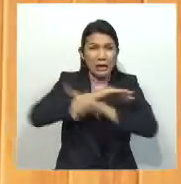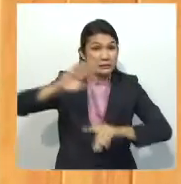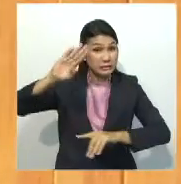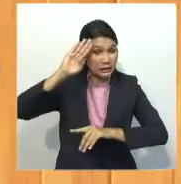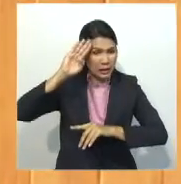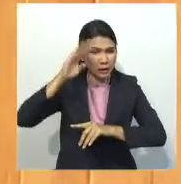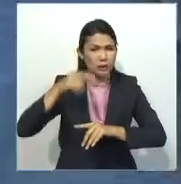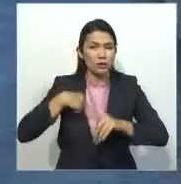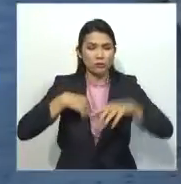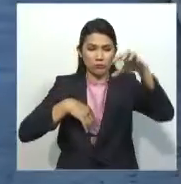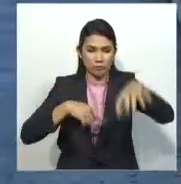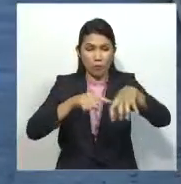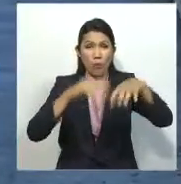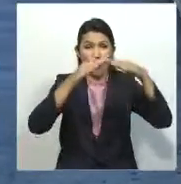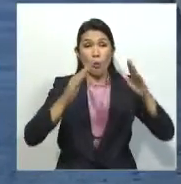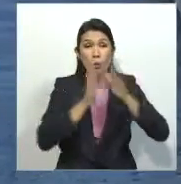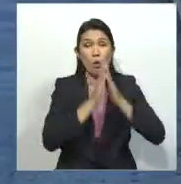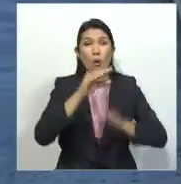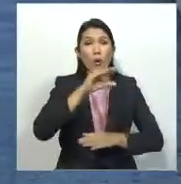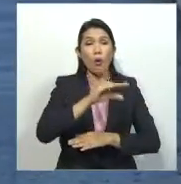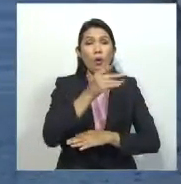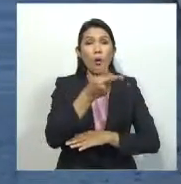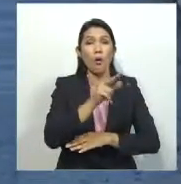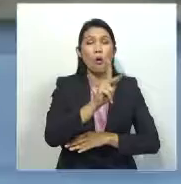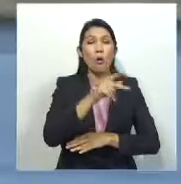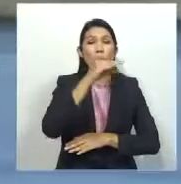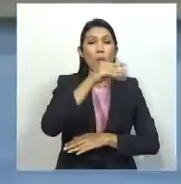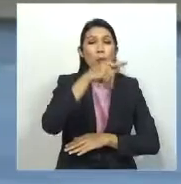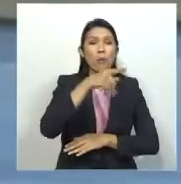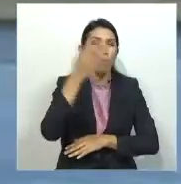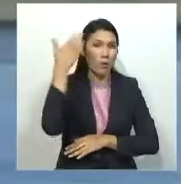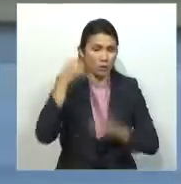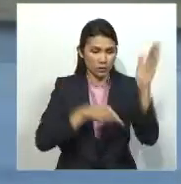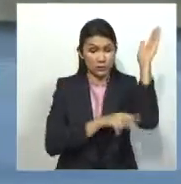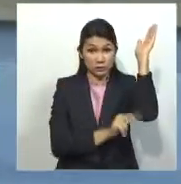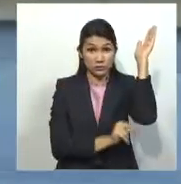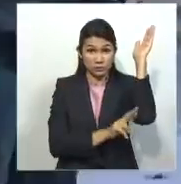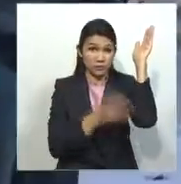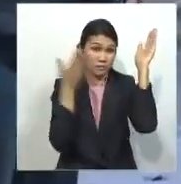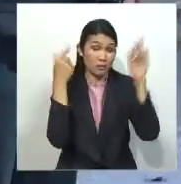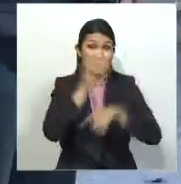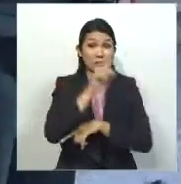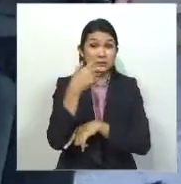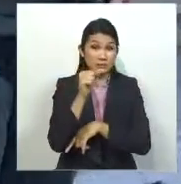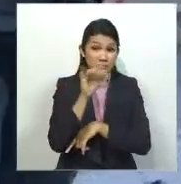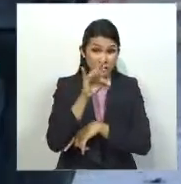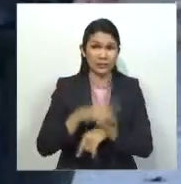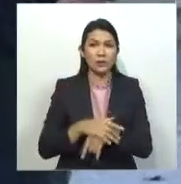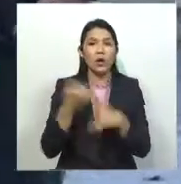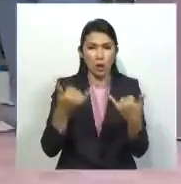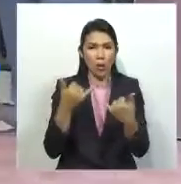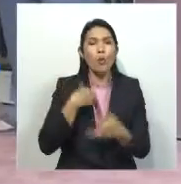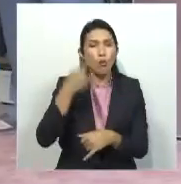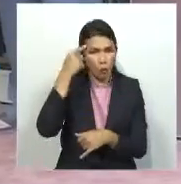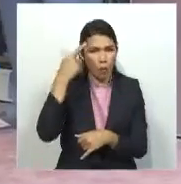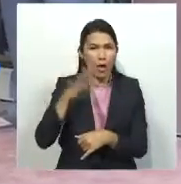รัตนานุภาพหรือวัดโคกโกจังหวัดนราธิวาสเมื่อวันที่18มกราคมที่ผ่านมาล่าสุดทราบตัวคน